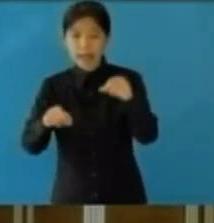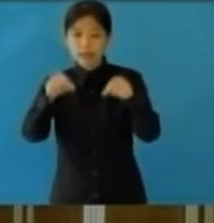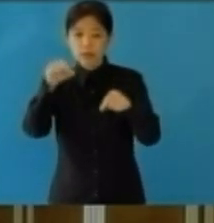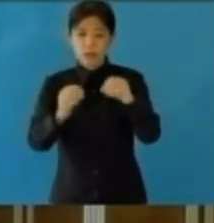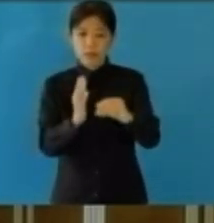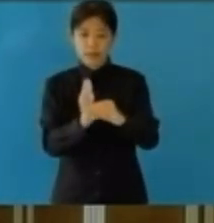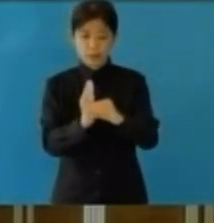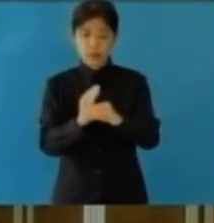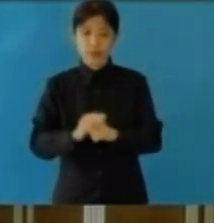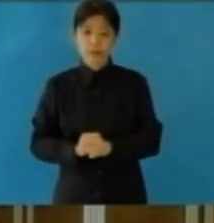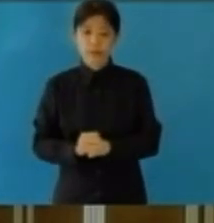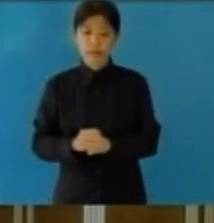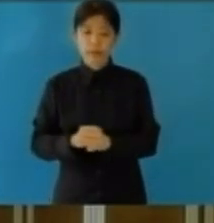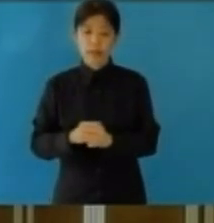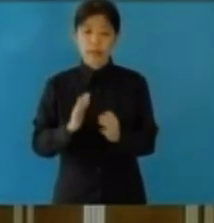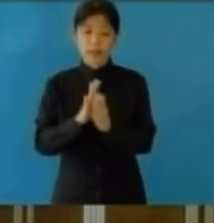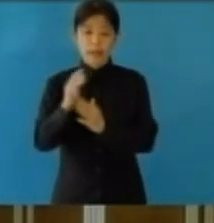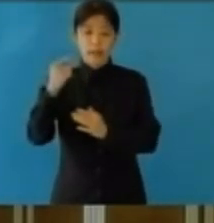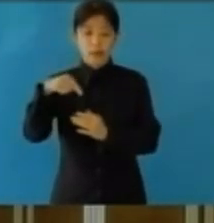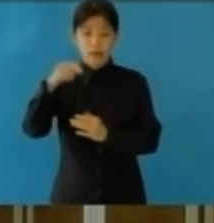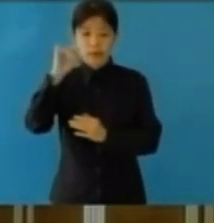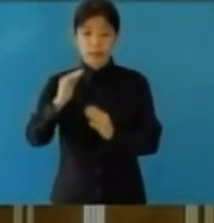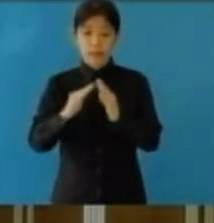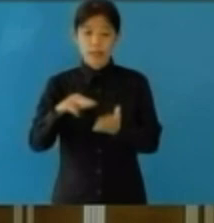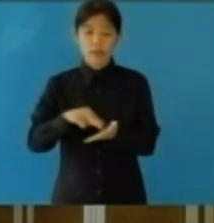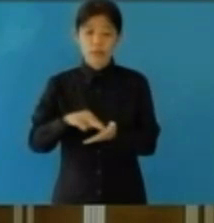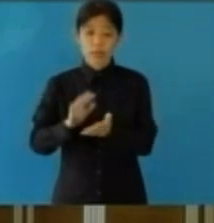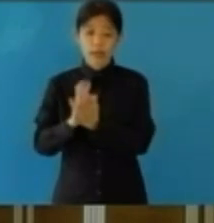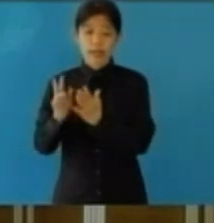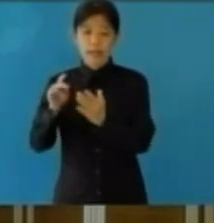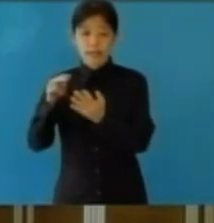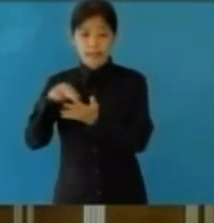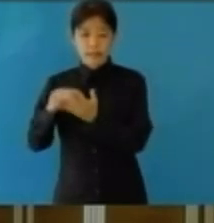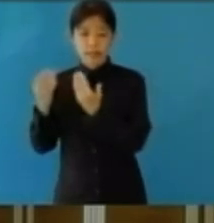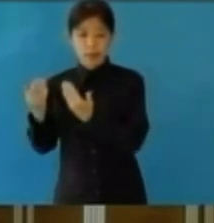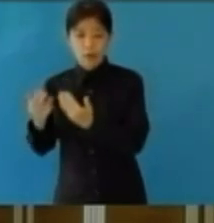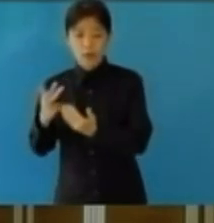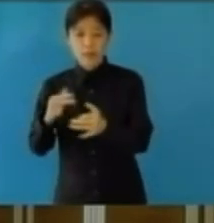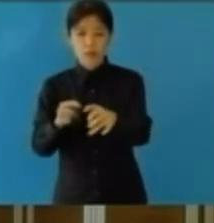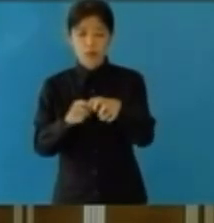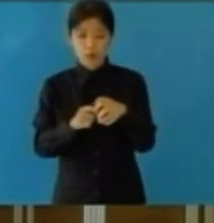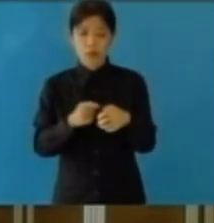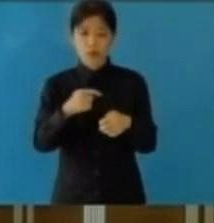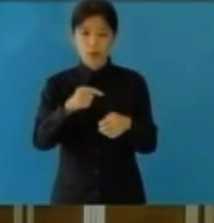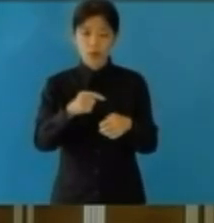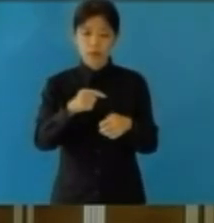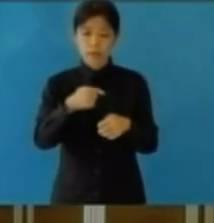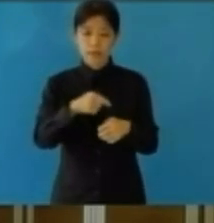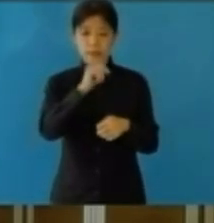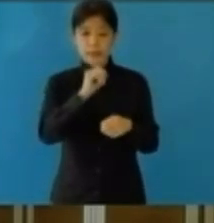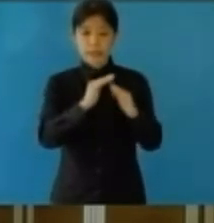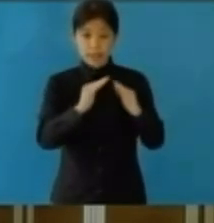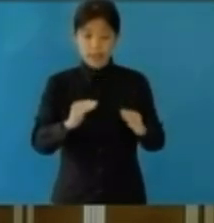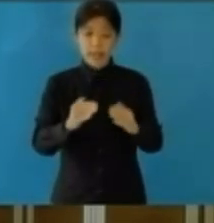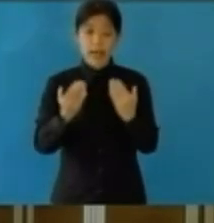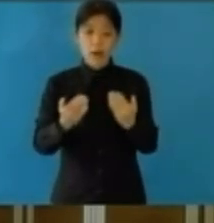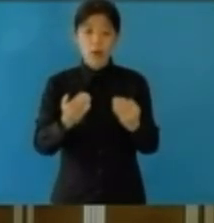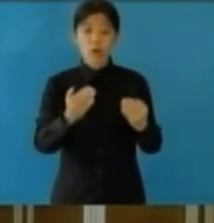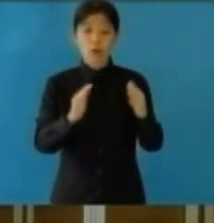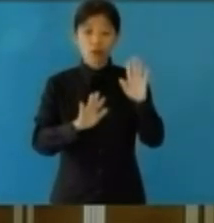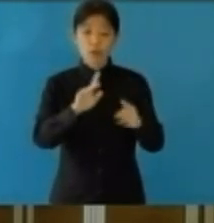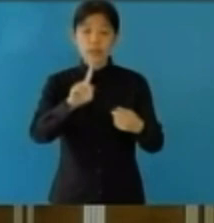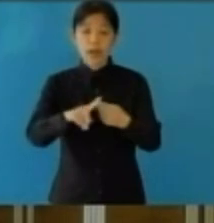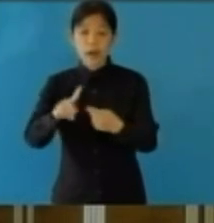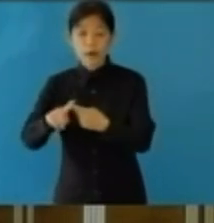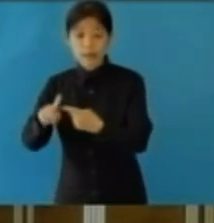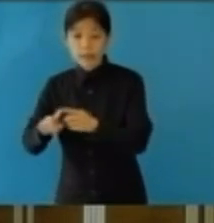です。研究いたしましても、県立学校や市町村教育委員会に対して学校の状況に応じて児童生徒の